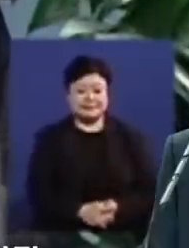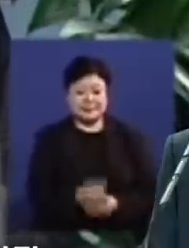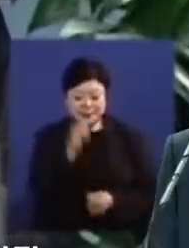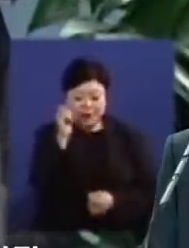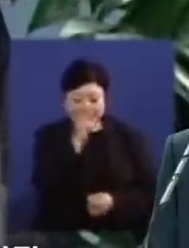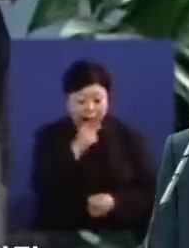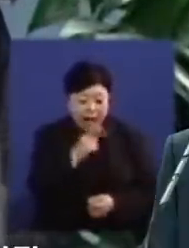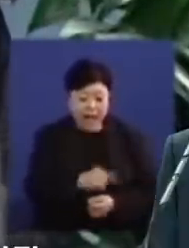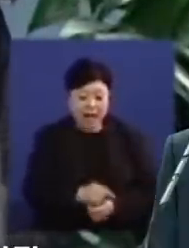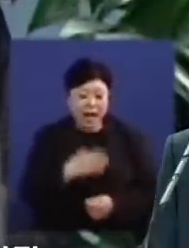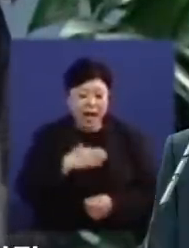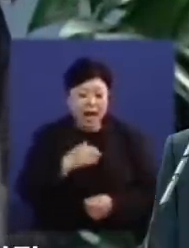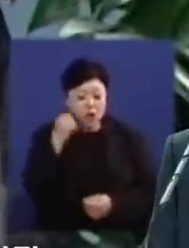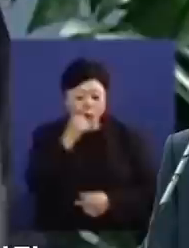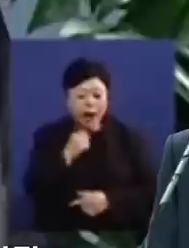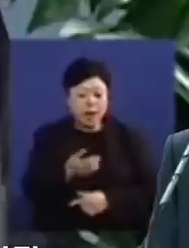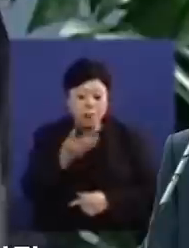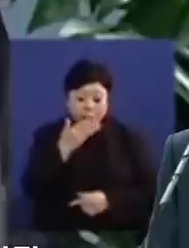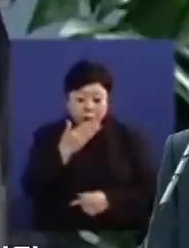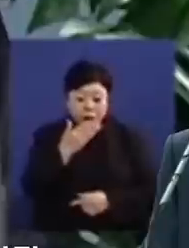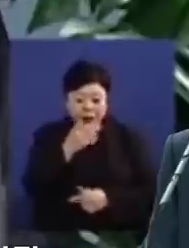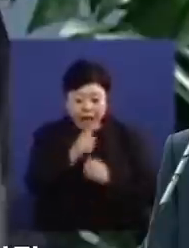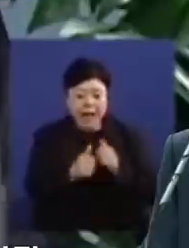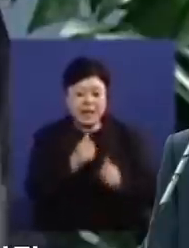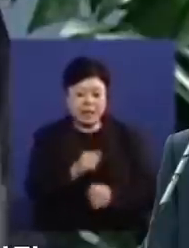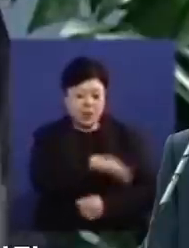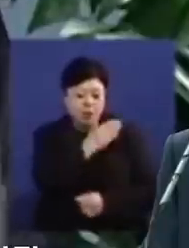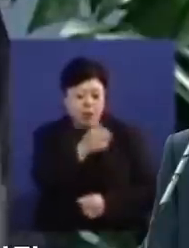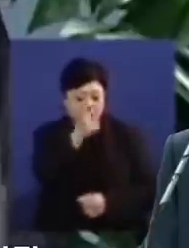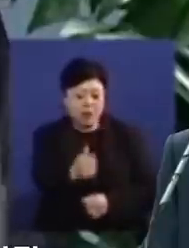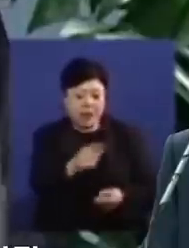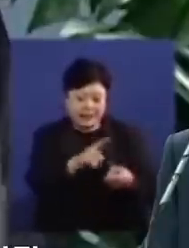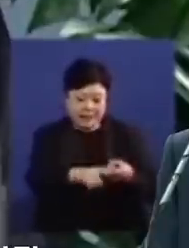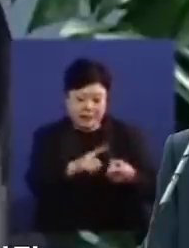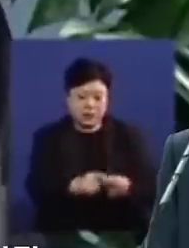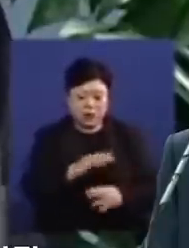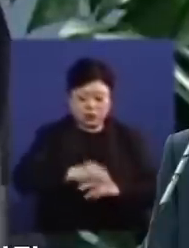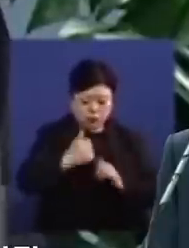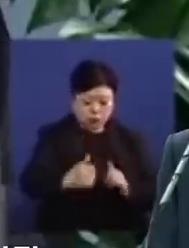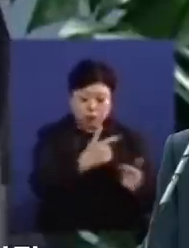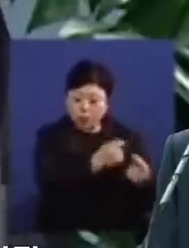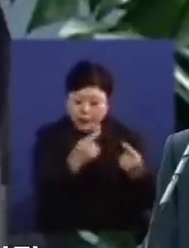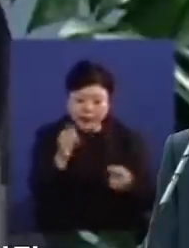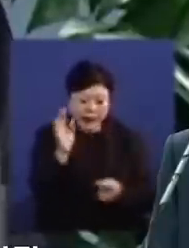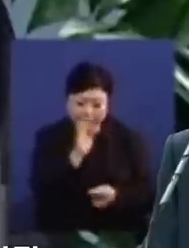선악을 아는 과실을 따먹는다는 것은 하나님의 절대 주권에 대한 도전입니다.